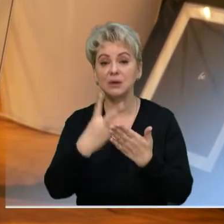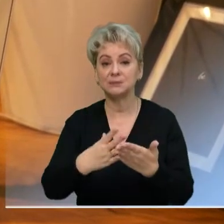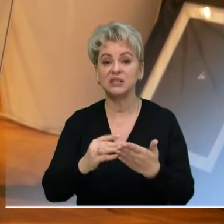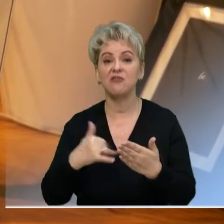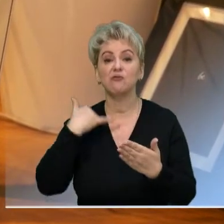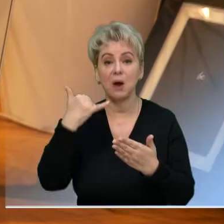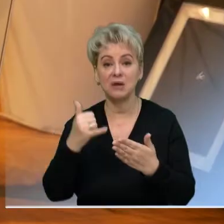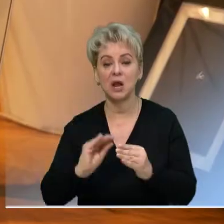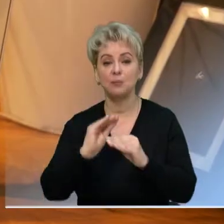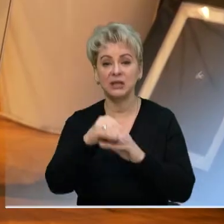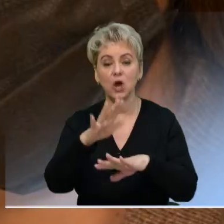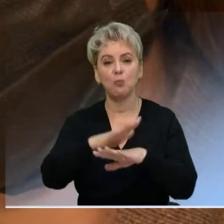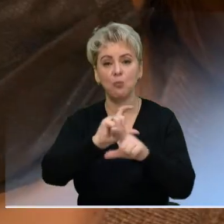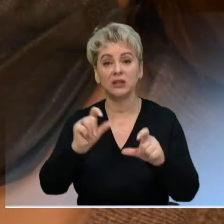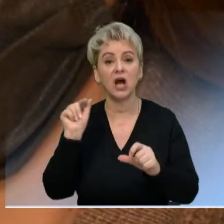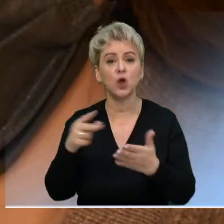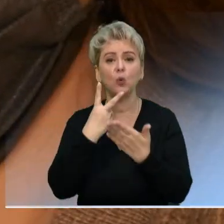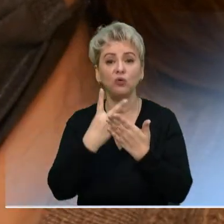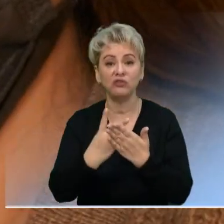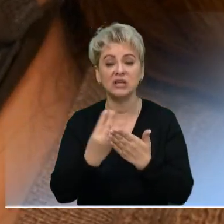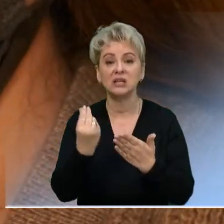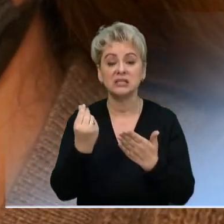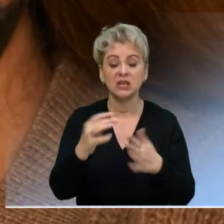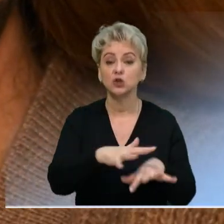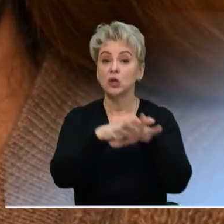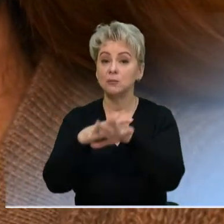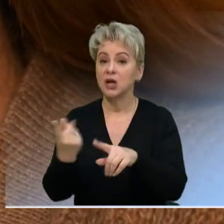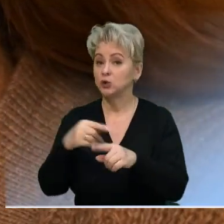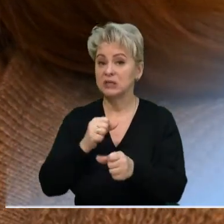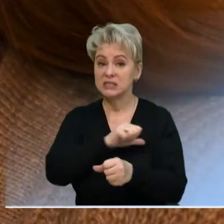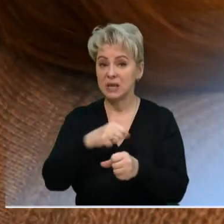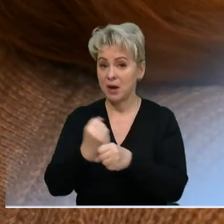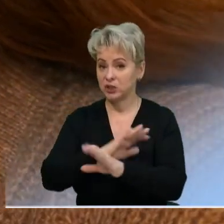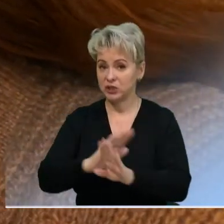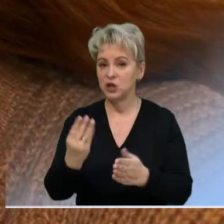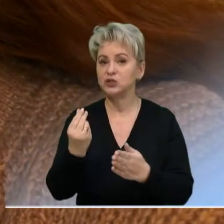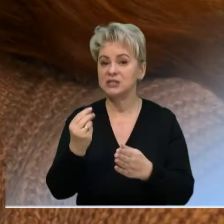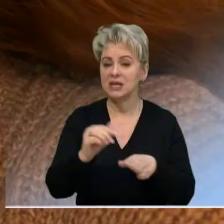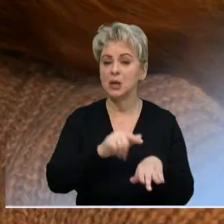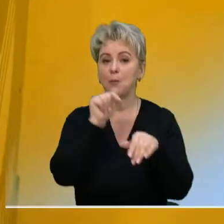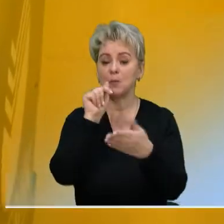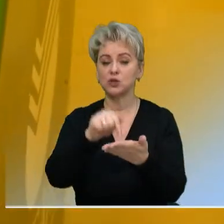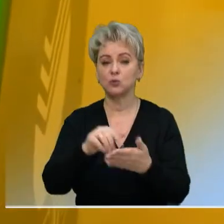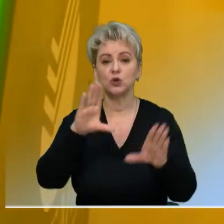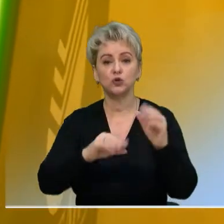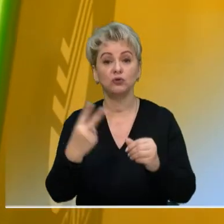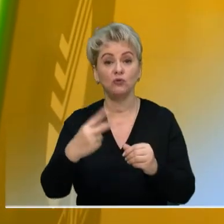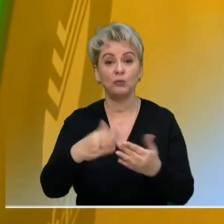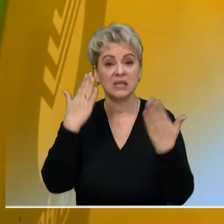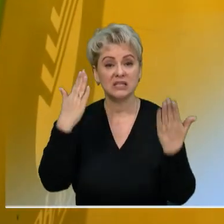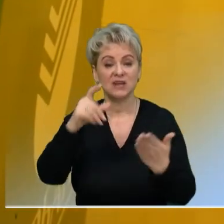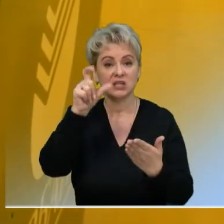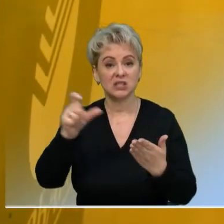мобильное приложение банка, Татьяна обнаружила денежные переводы, которые не совершала. Деньги студентки поступили на счет